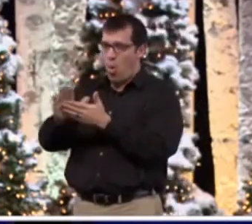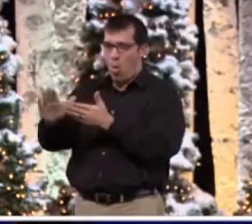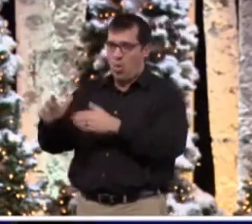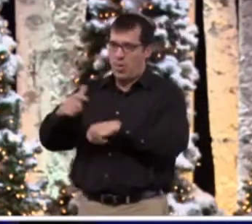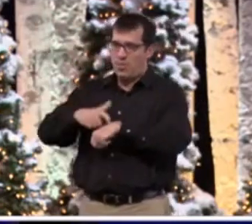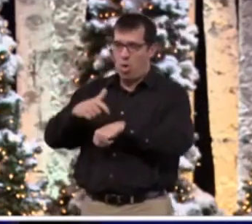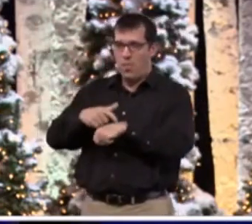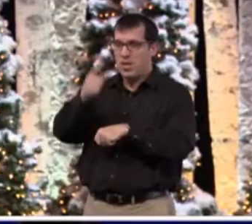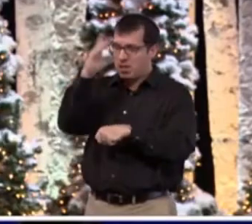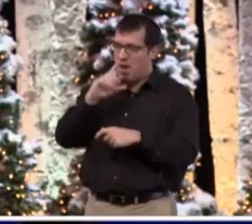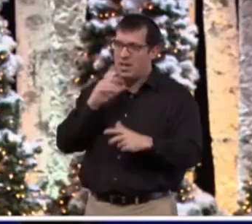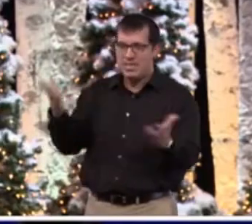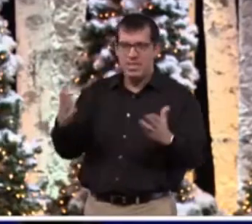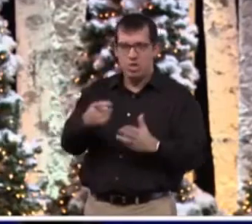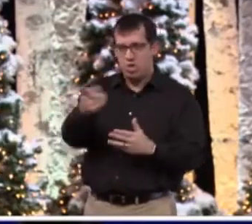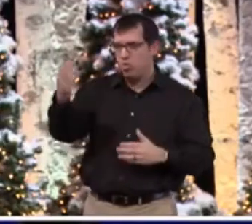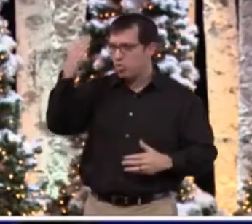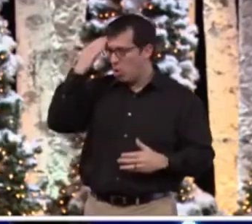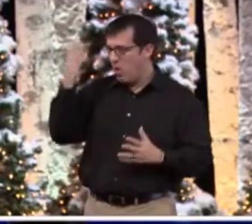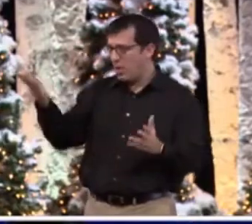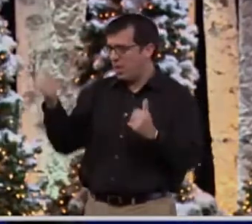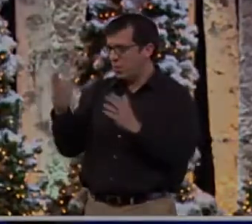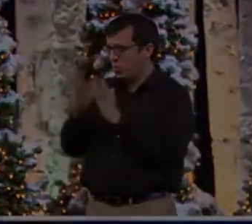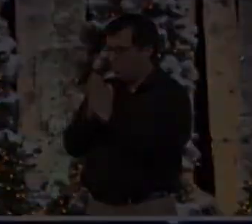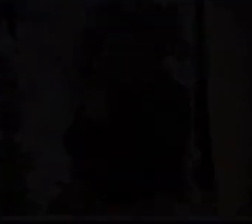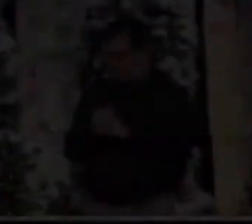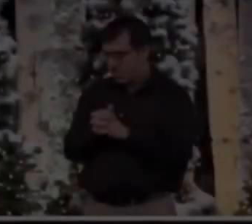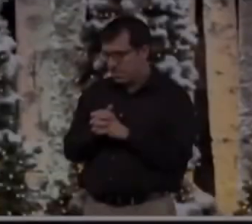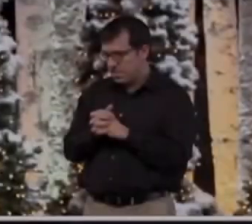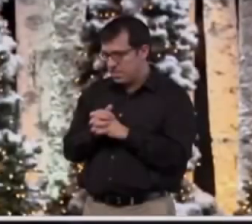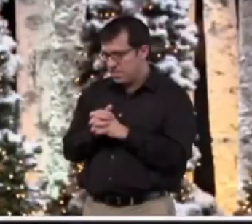तपाईँलाई यो कुरा थाहा छ। आउनुहोस्, एकसाथ प्रार्थना गरौँ।